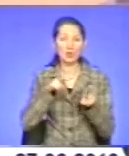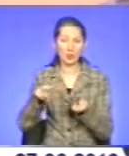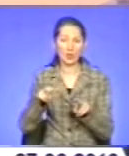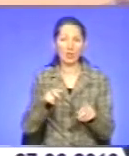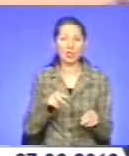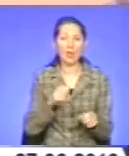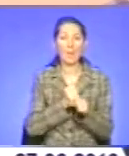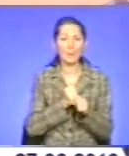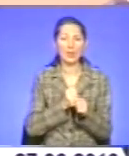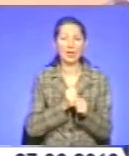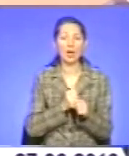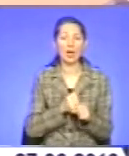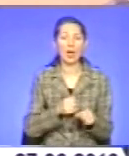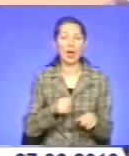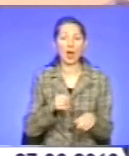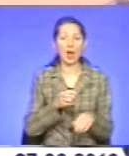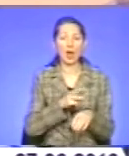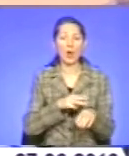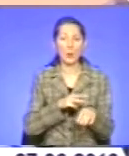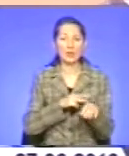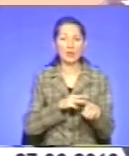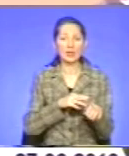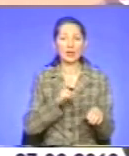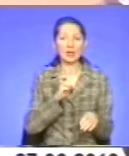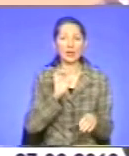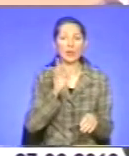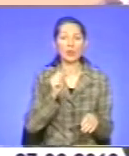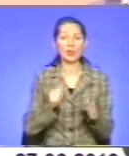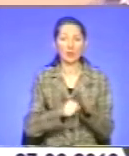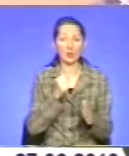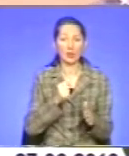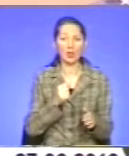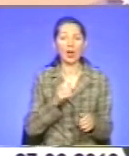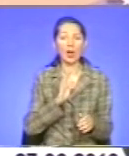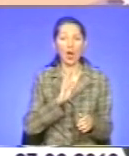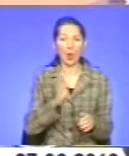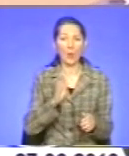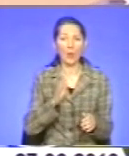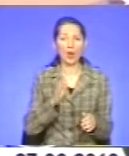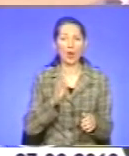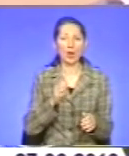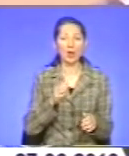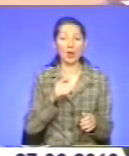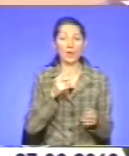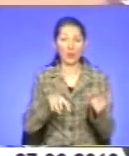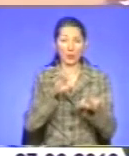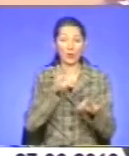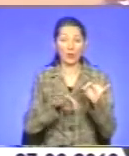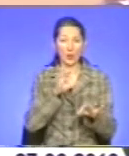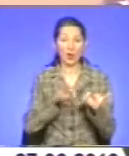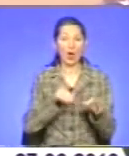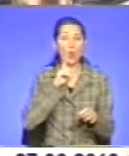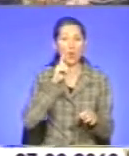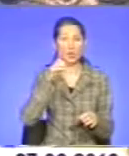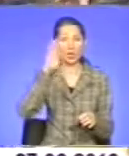Основними критеріями підбору дівчат у підприємного громадянина Грузії був молодий вік, тобто від 18 до